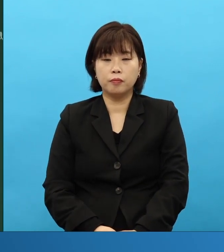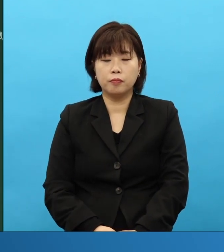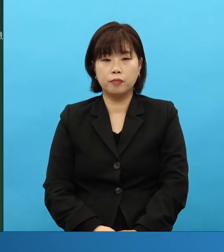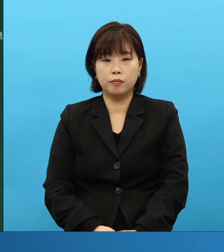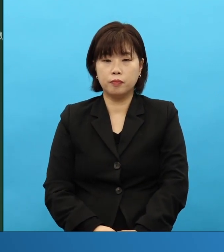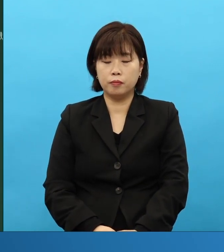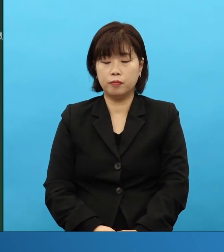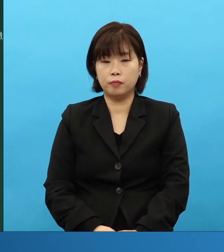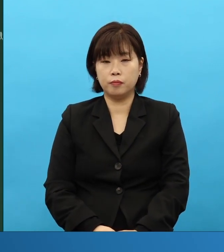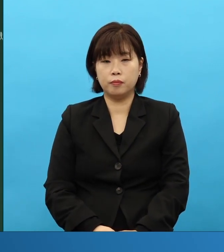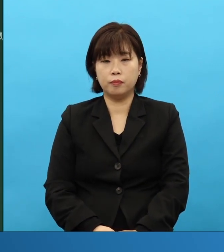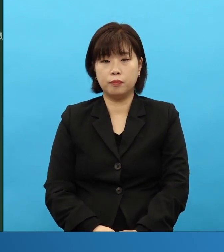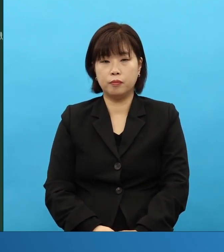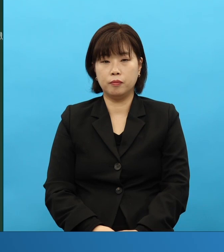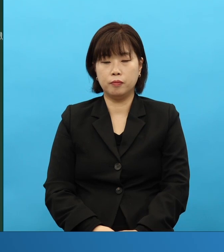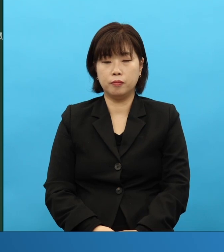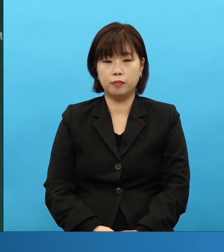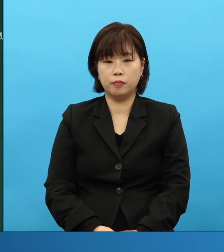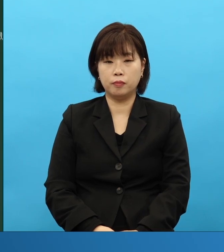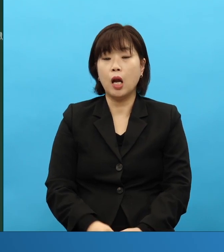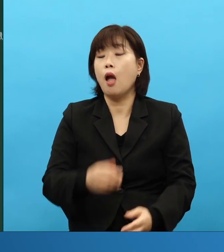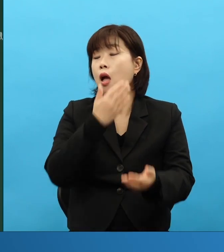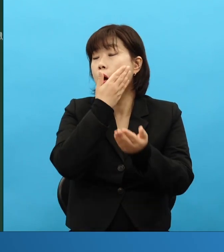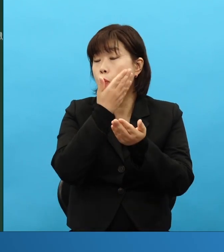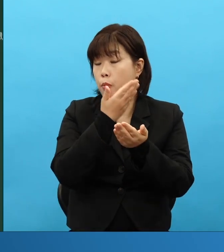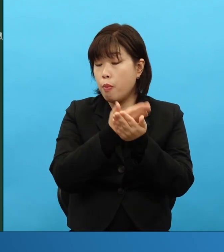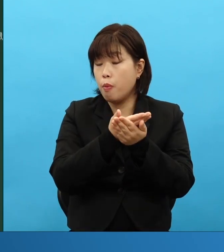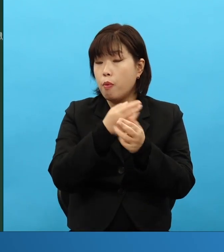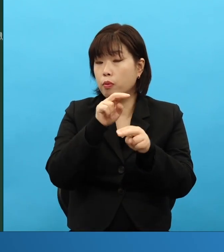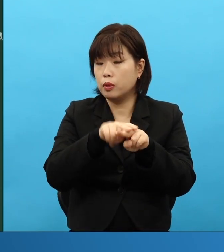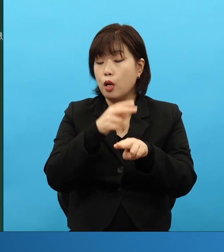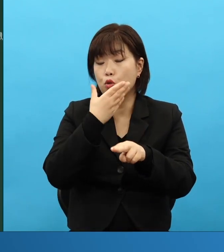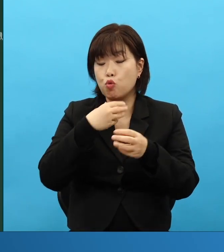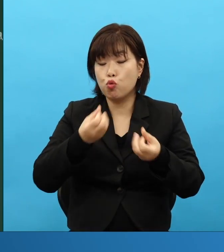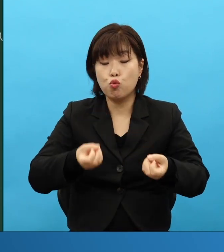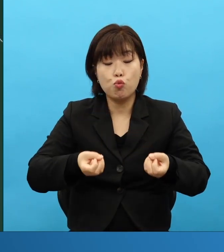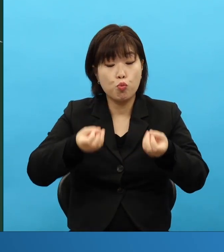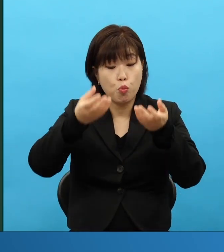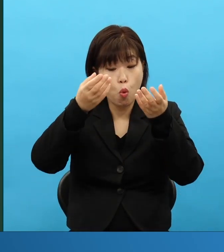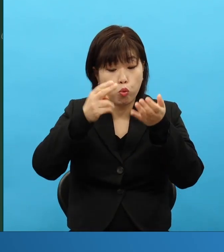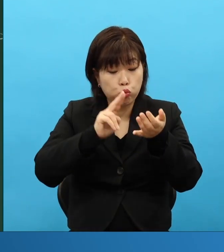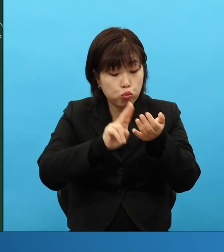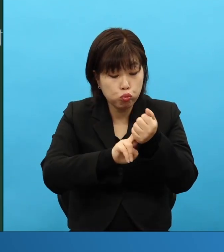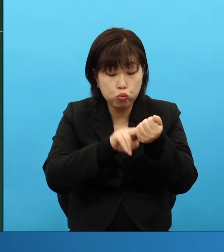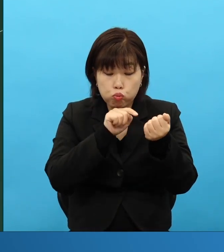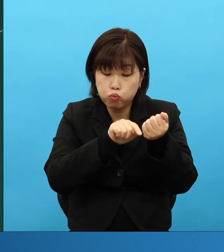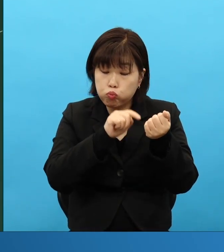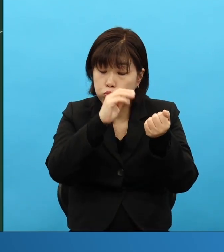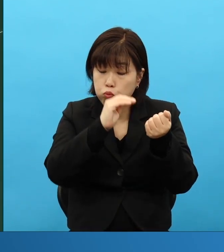보좌의 축복 속에는 뭐가 숨겨져 있을까요? What's hidden inside the throne's blessing?